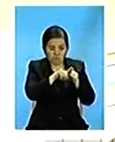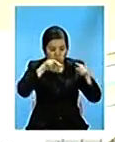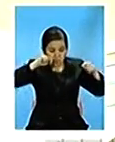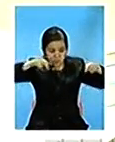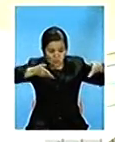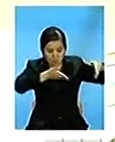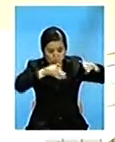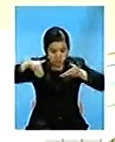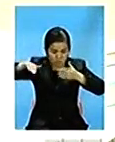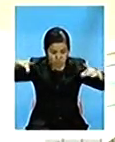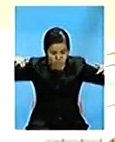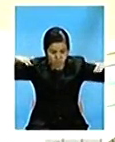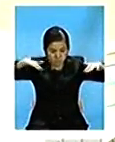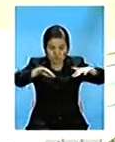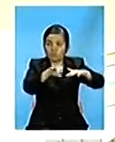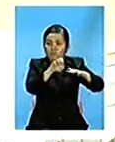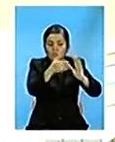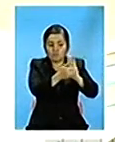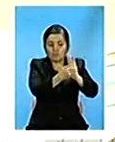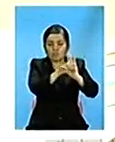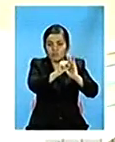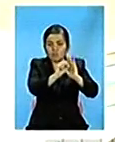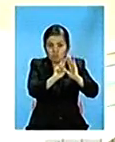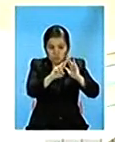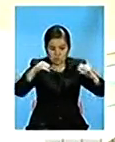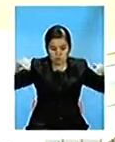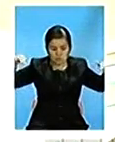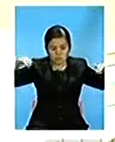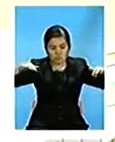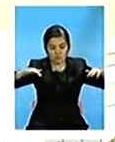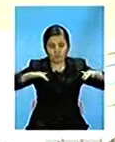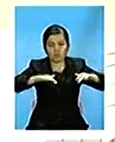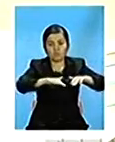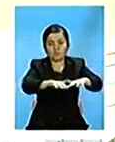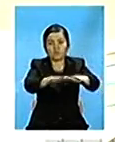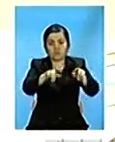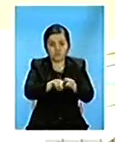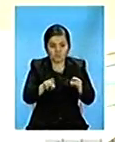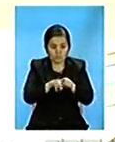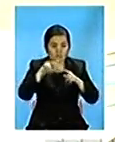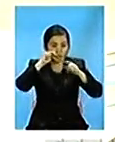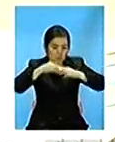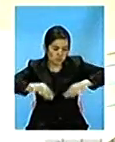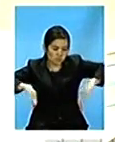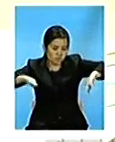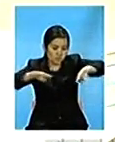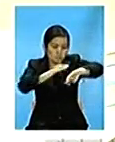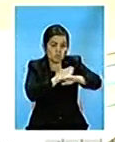ที่สระบุรีก่อนนี้เขื่อนพระราม6 พอถึง